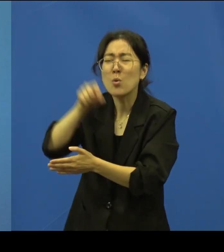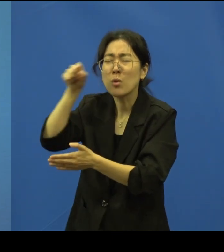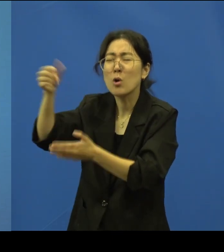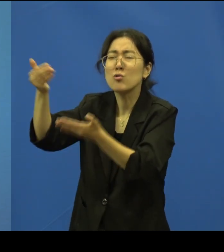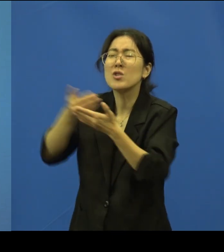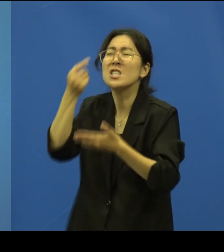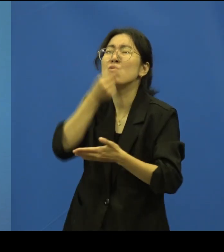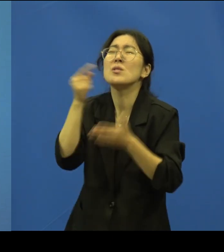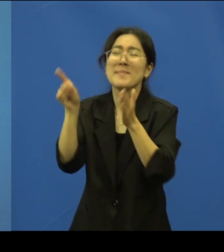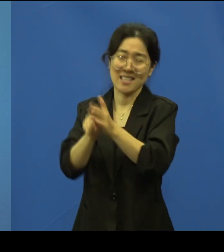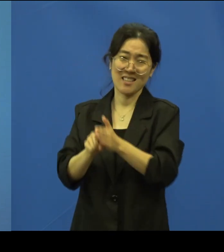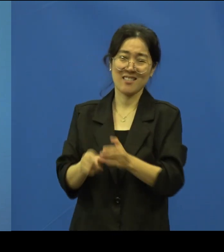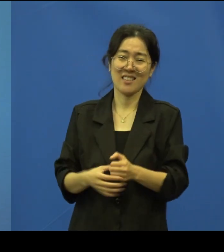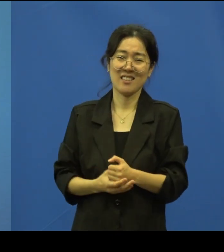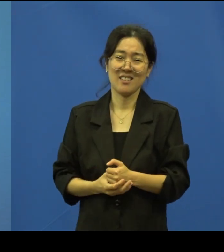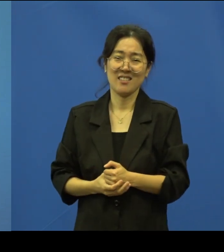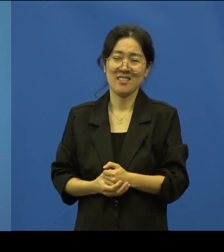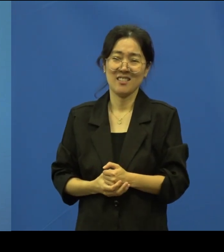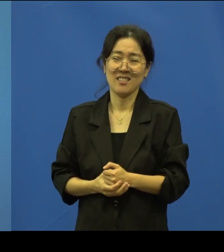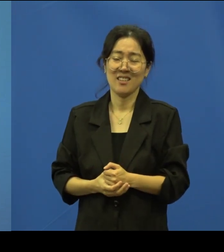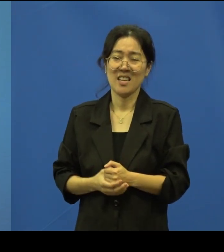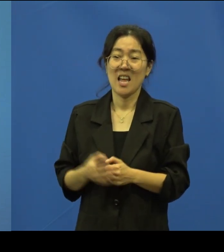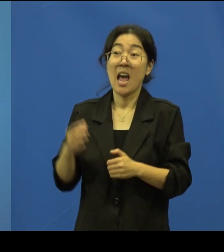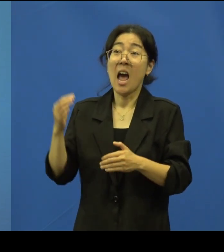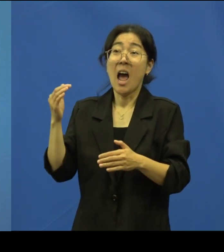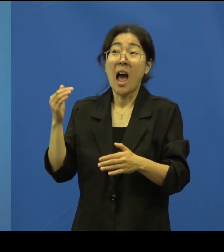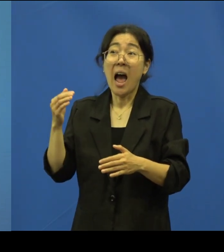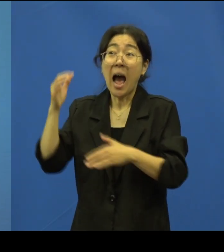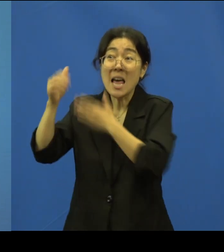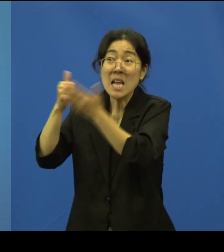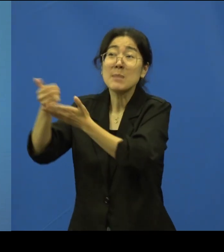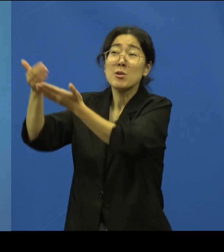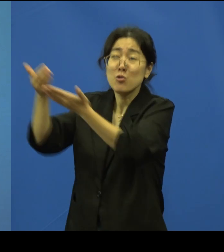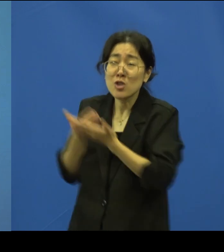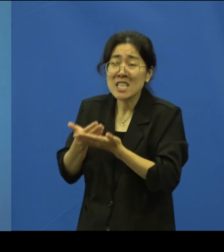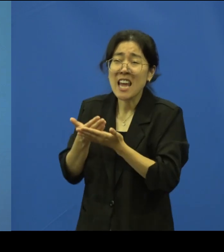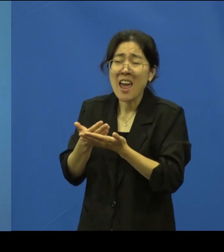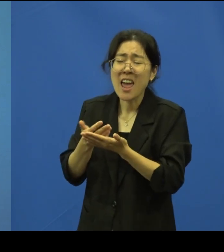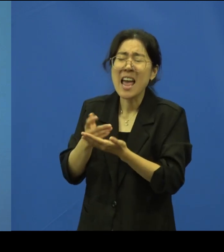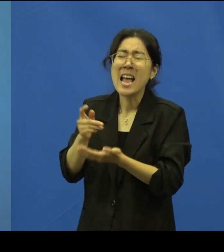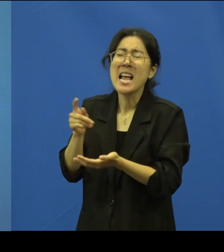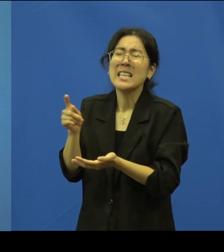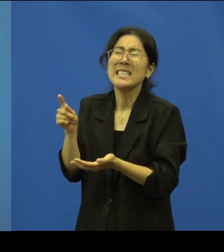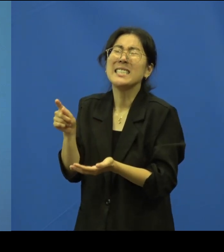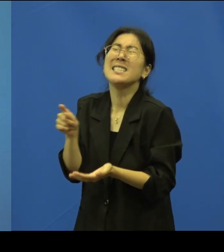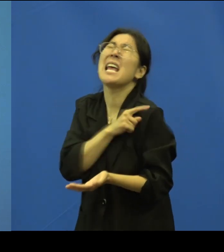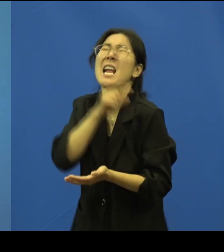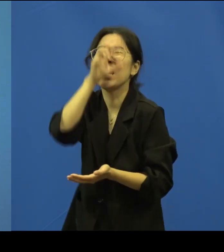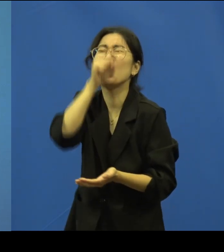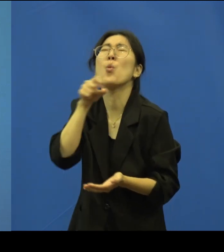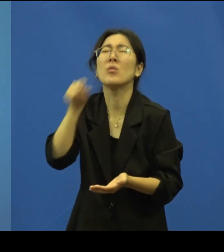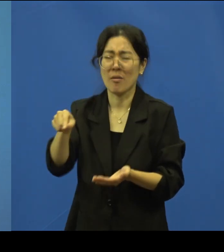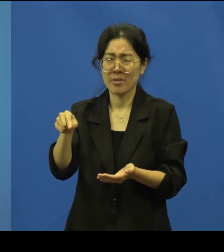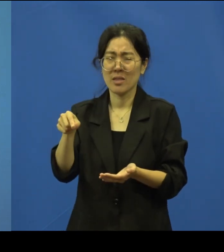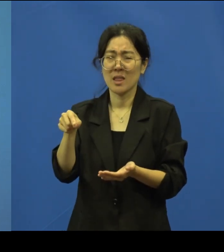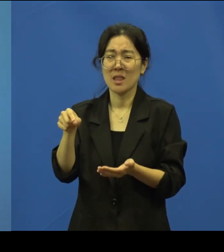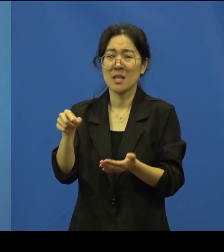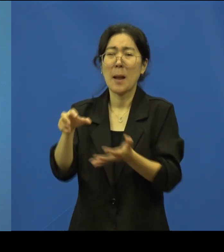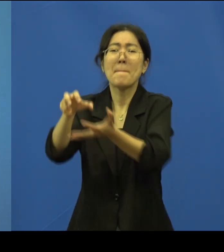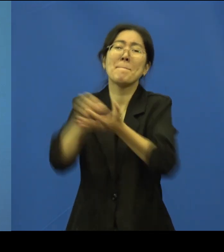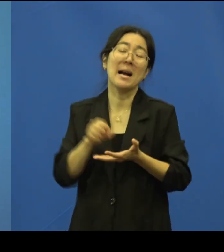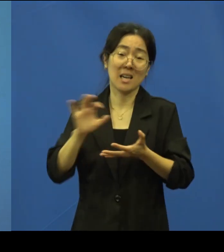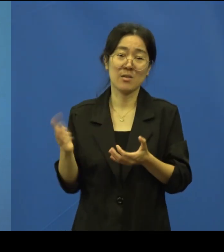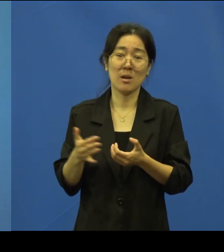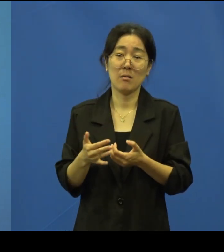했잖아요. 그렇기 때문에 그분이 내게 응답하신 게 제일 좋은 것인 줄로 누가 알게 되느냐? 매일 기도하는 사람이 알게 되는